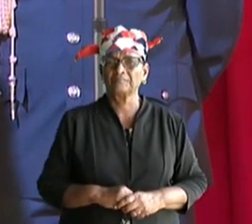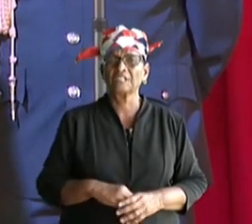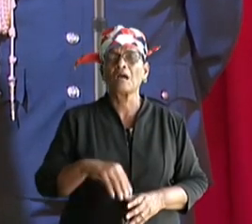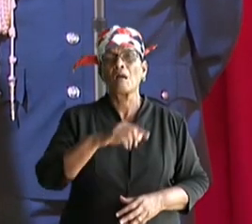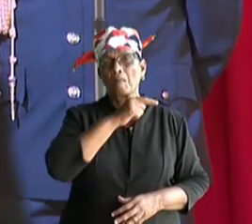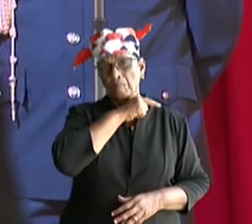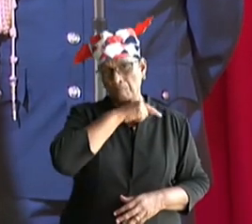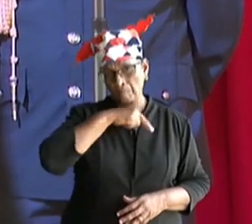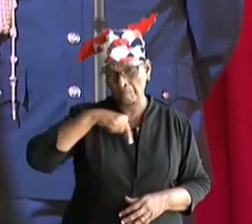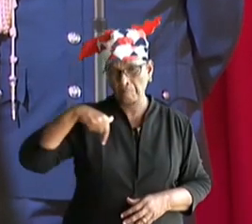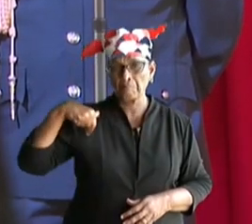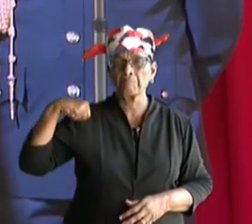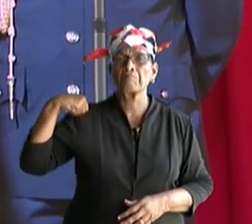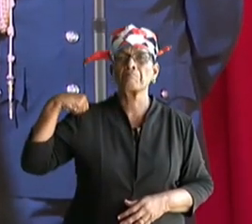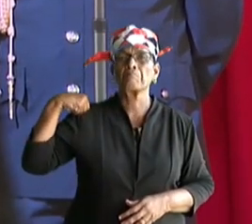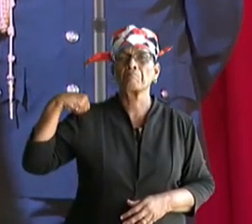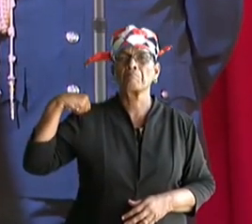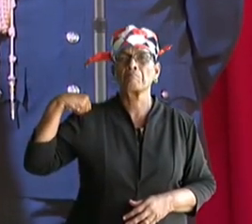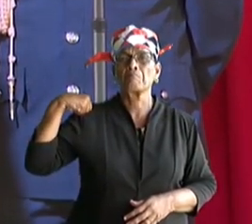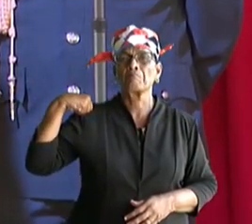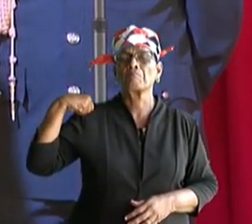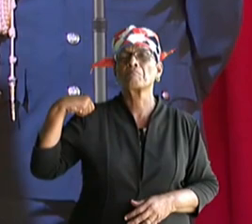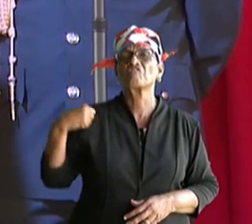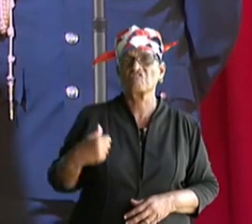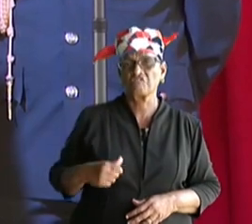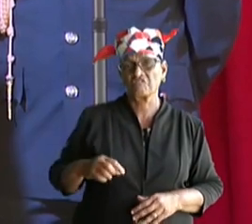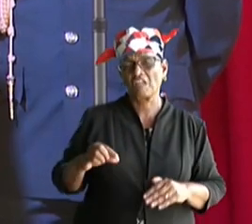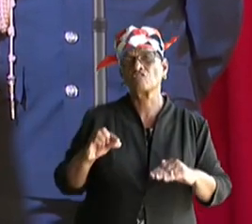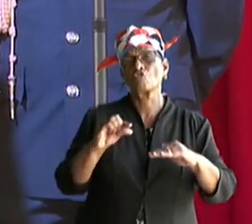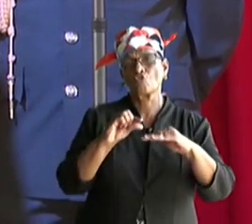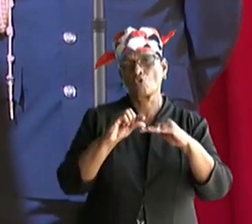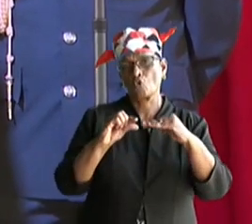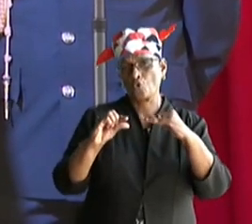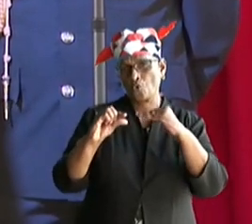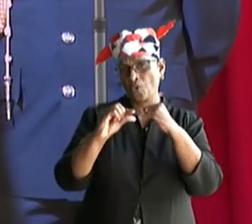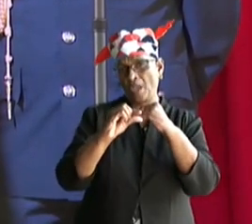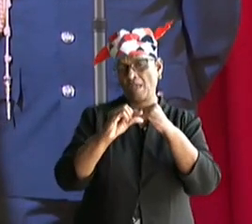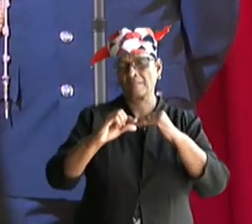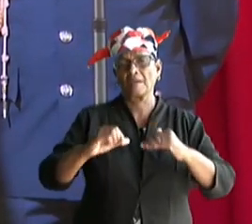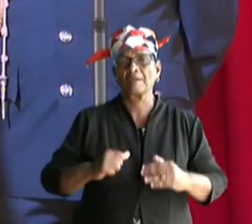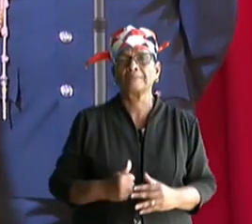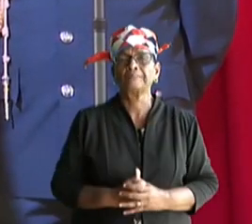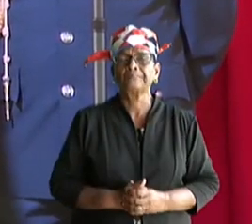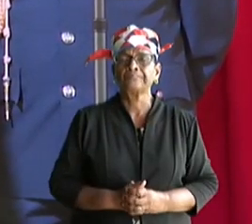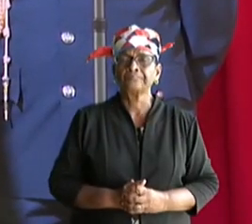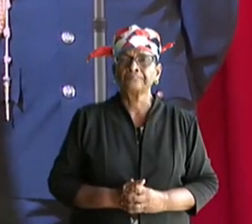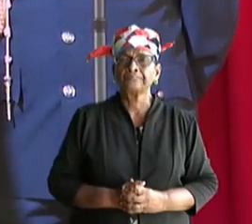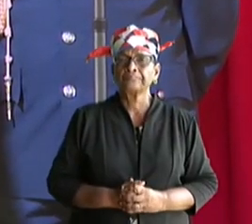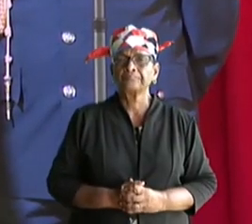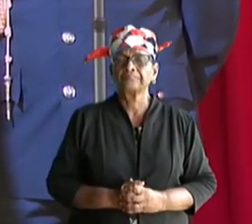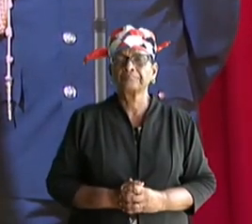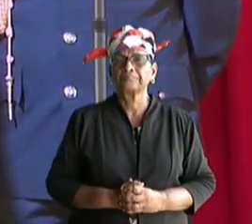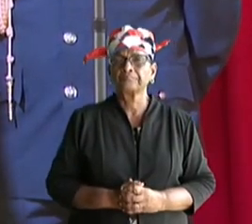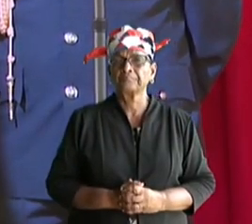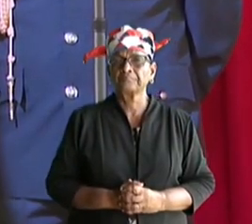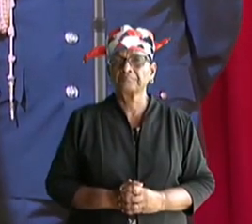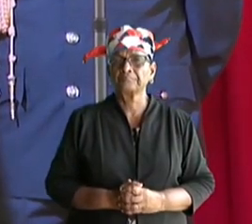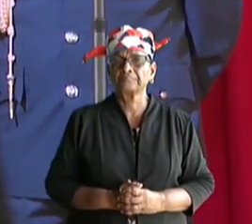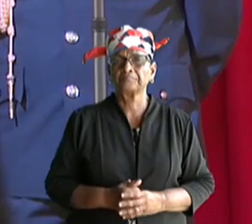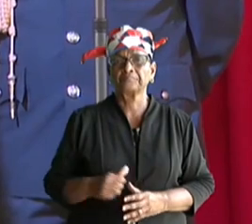President van de Coöperatieve Republiek of Guyana en Mrs.